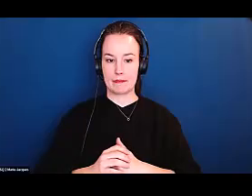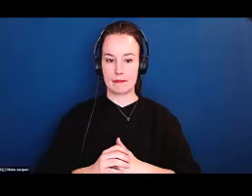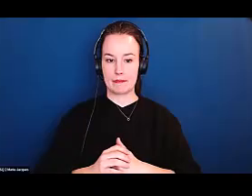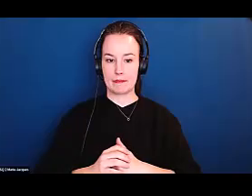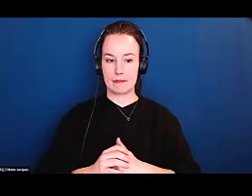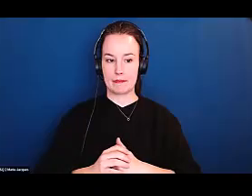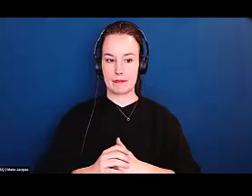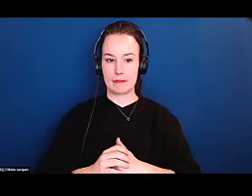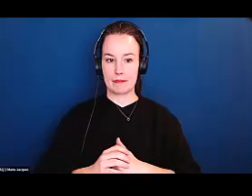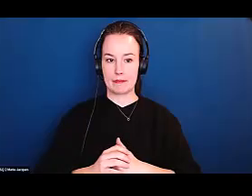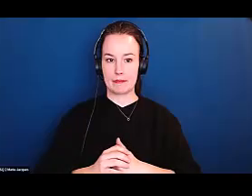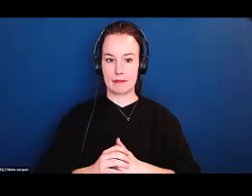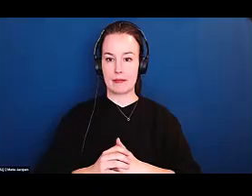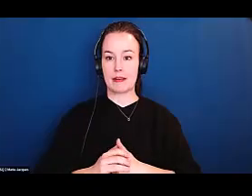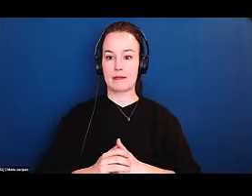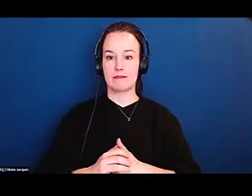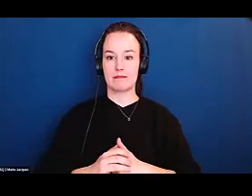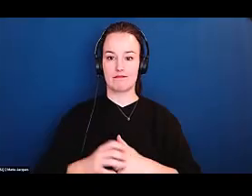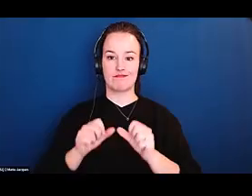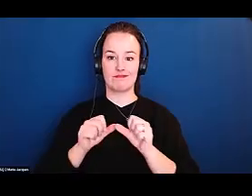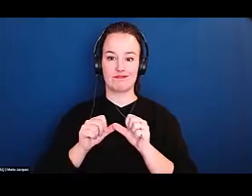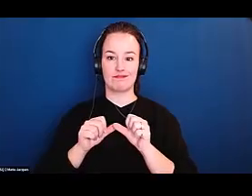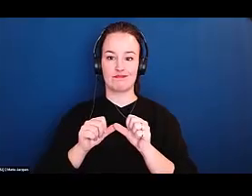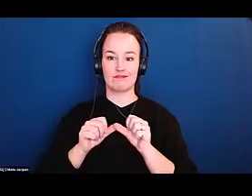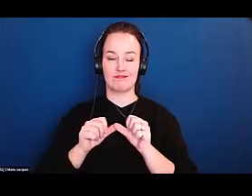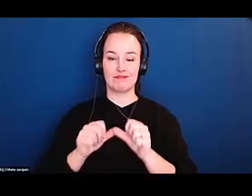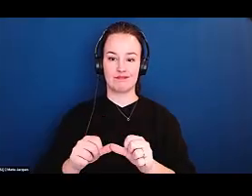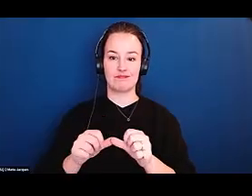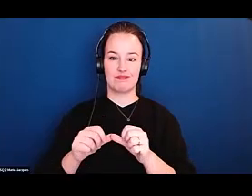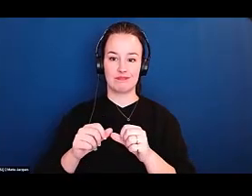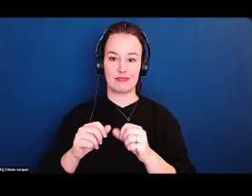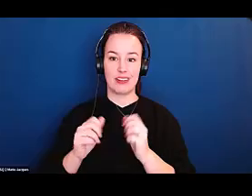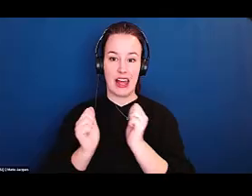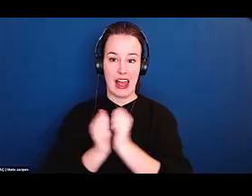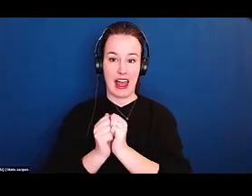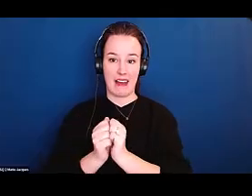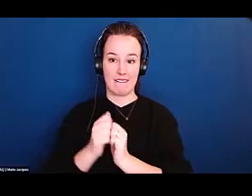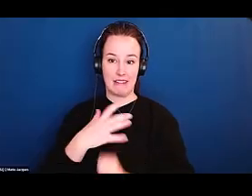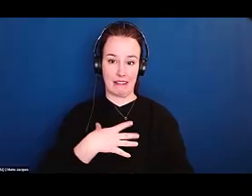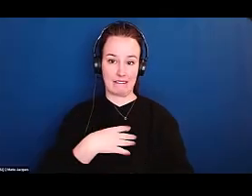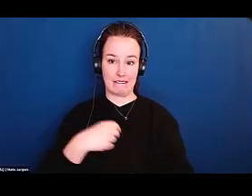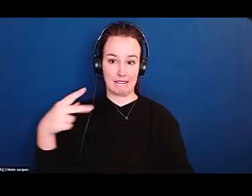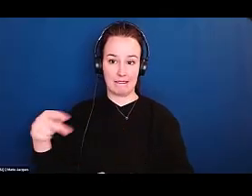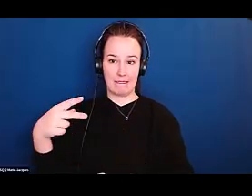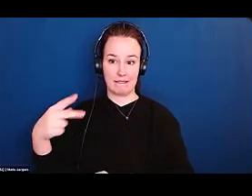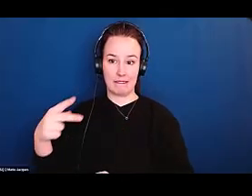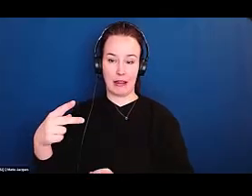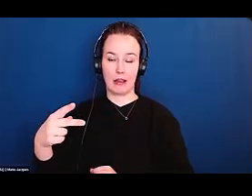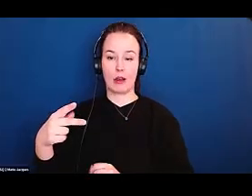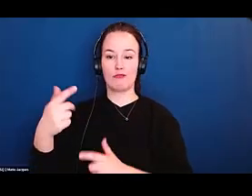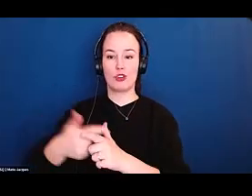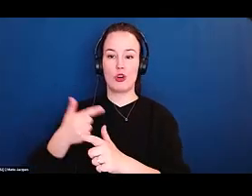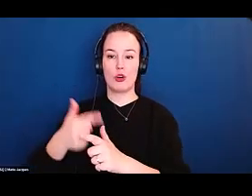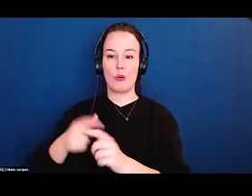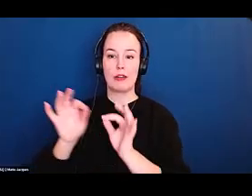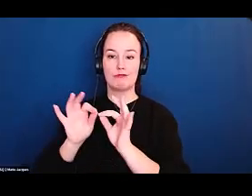commence, elle dit qu'elle habitait avec ses filles, elle partageait le loyer